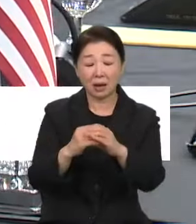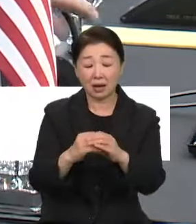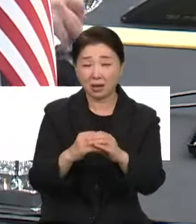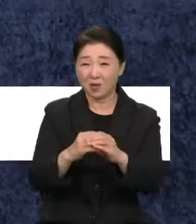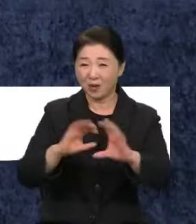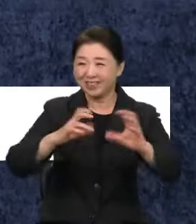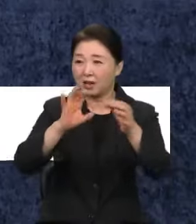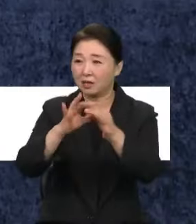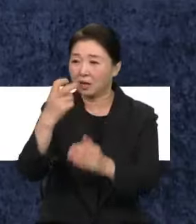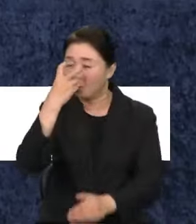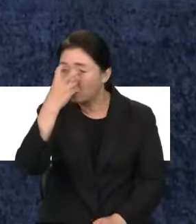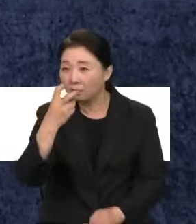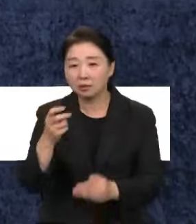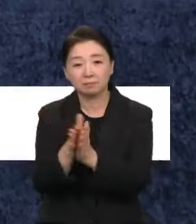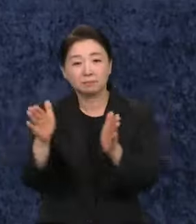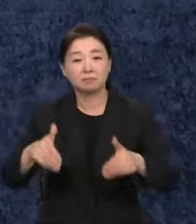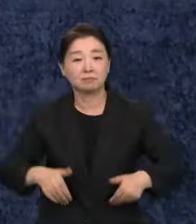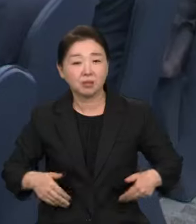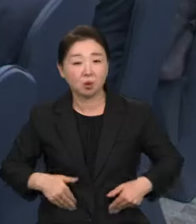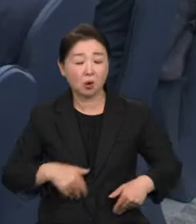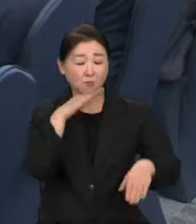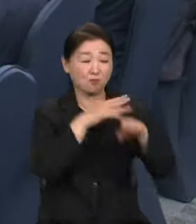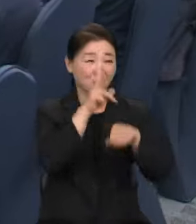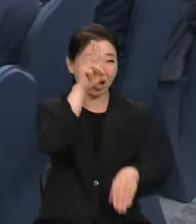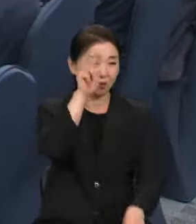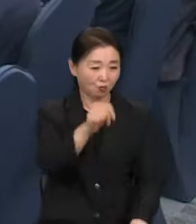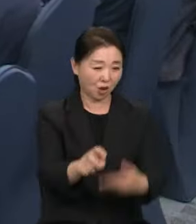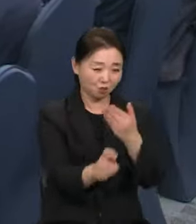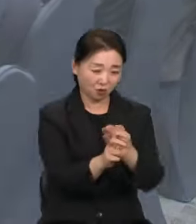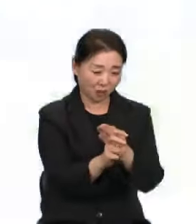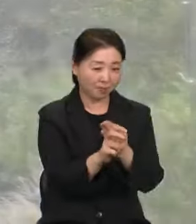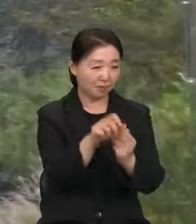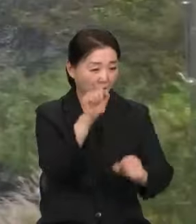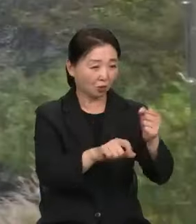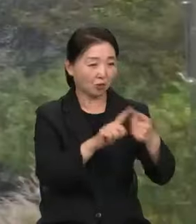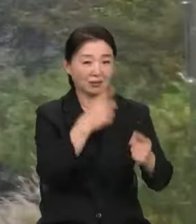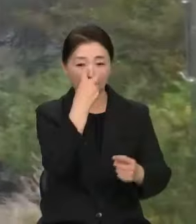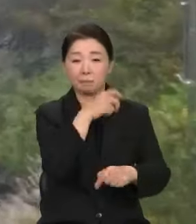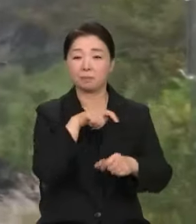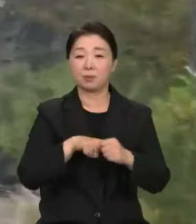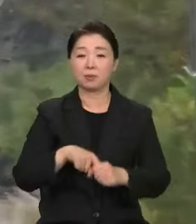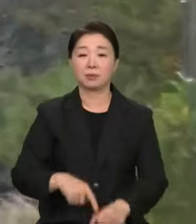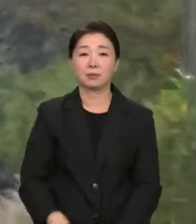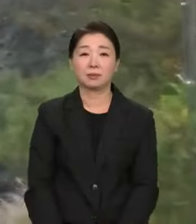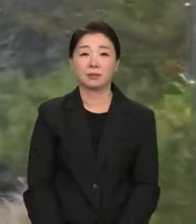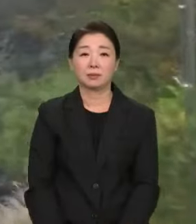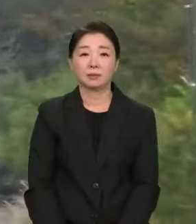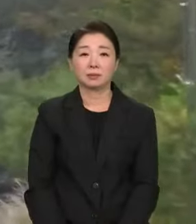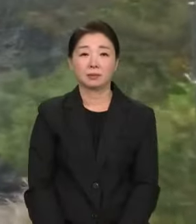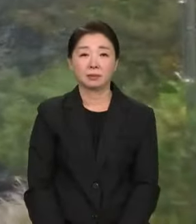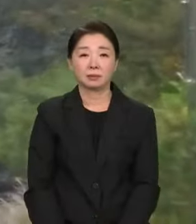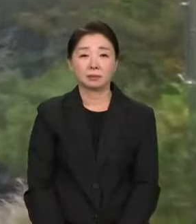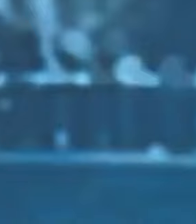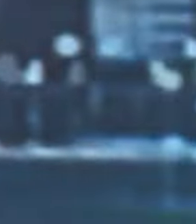출범시켜 북한의 유엔 제재 위반 행위를 감시하기로 했습니다. JTBC 윤세민입니다.